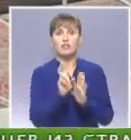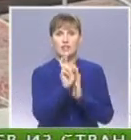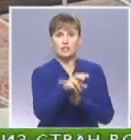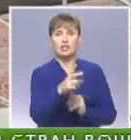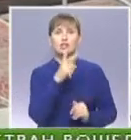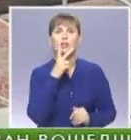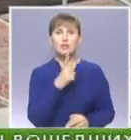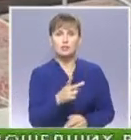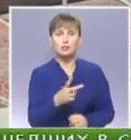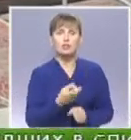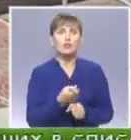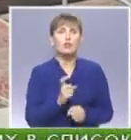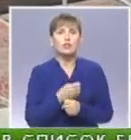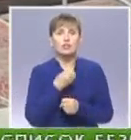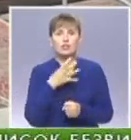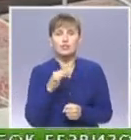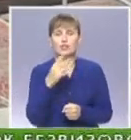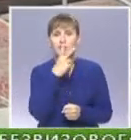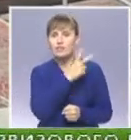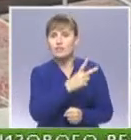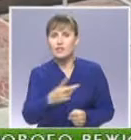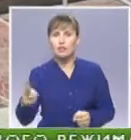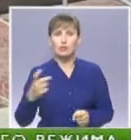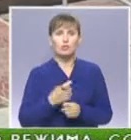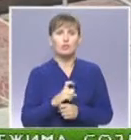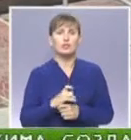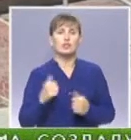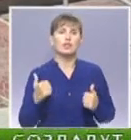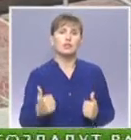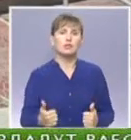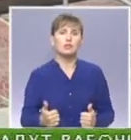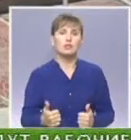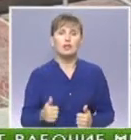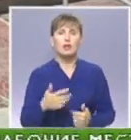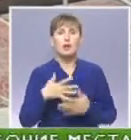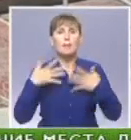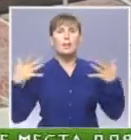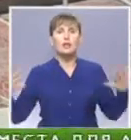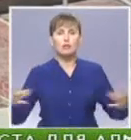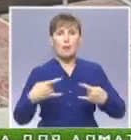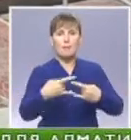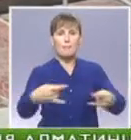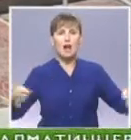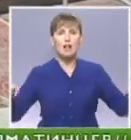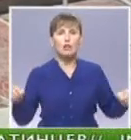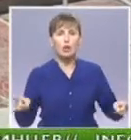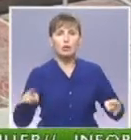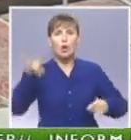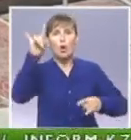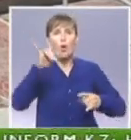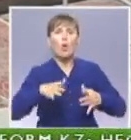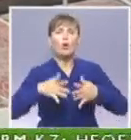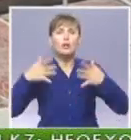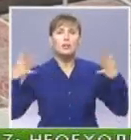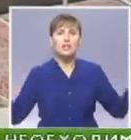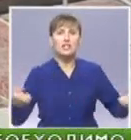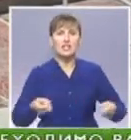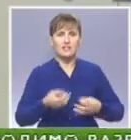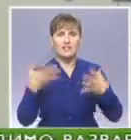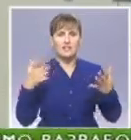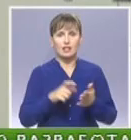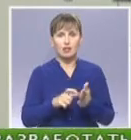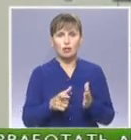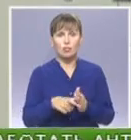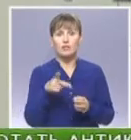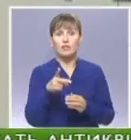нашей. Очень хорошо, и вид хороший, и просторные балконы, огромные окна светлые, светлые комнаты.